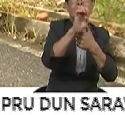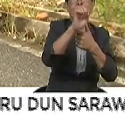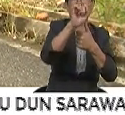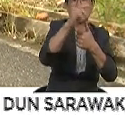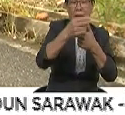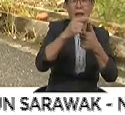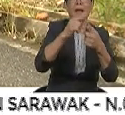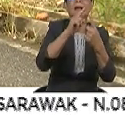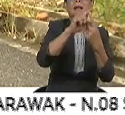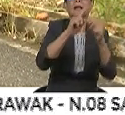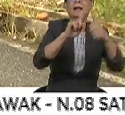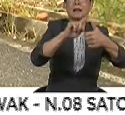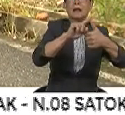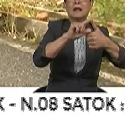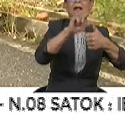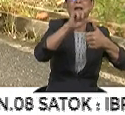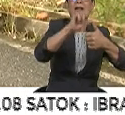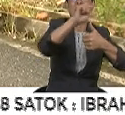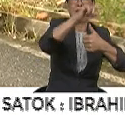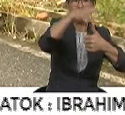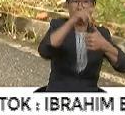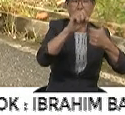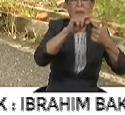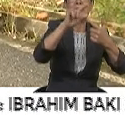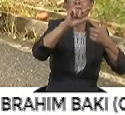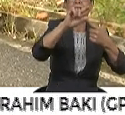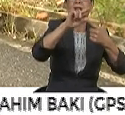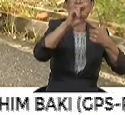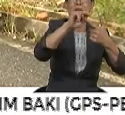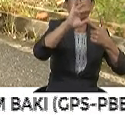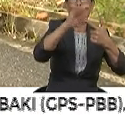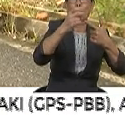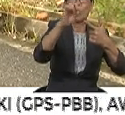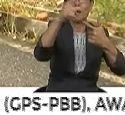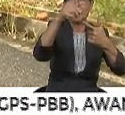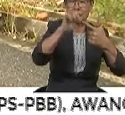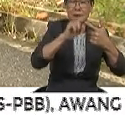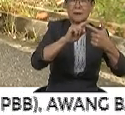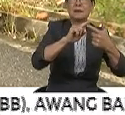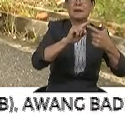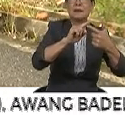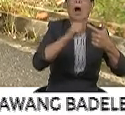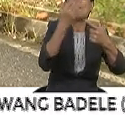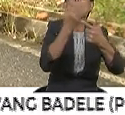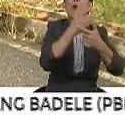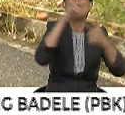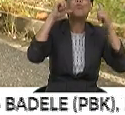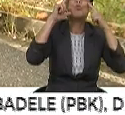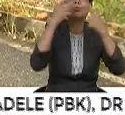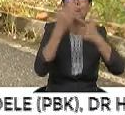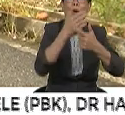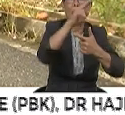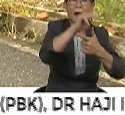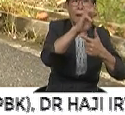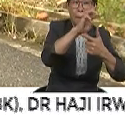calon daripada Pati gabungan srawa nikel studi jantai masing siang merupakan calon baharu hai bagi